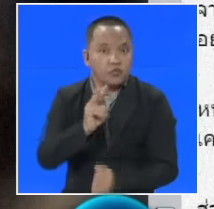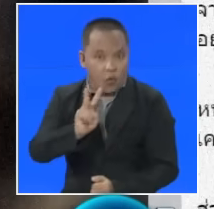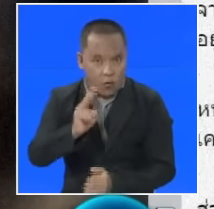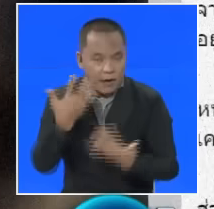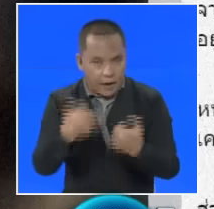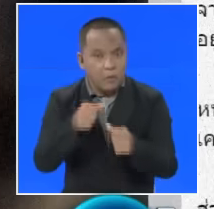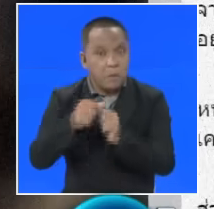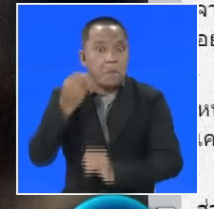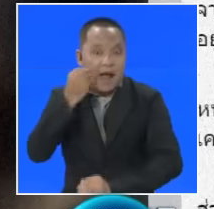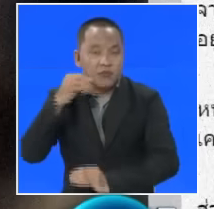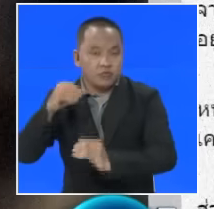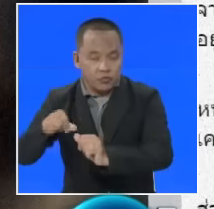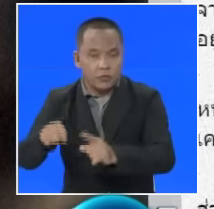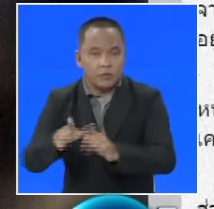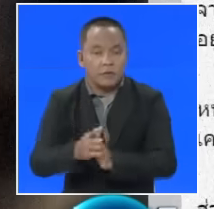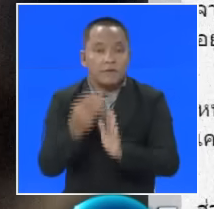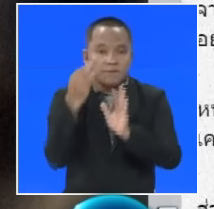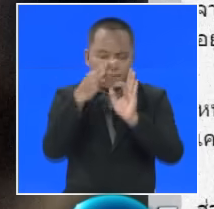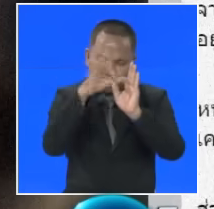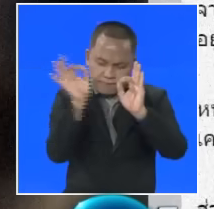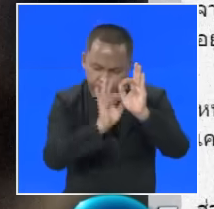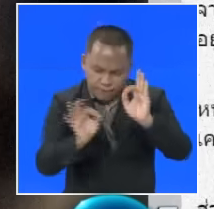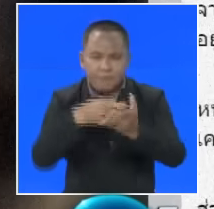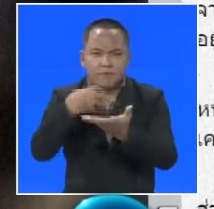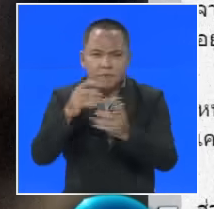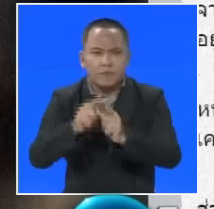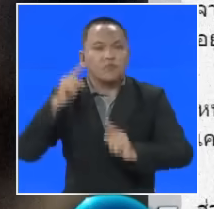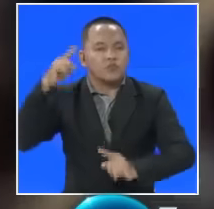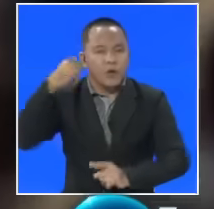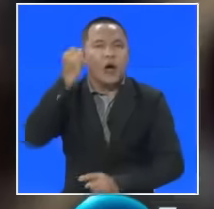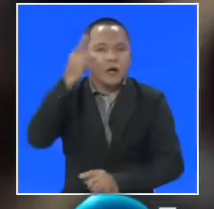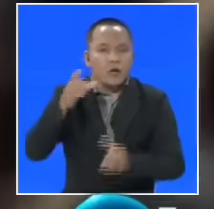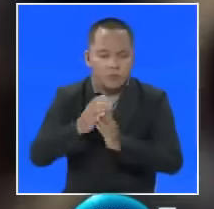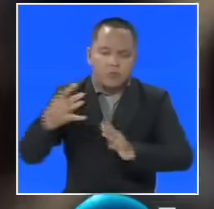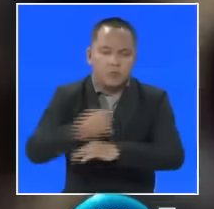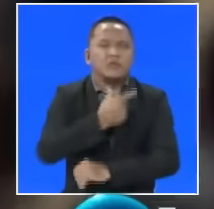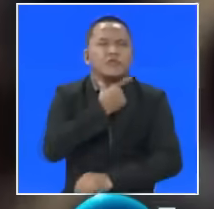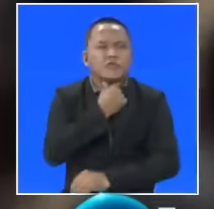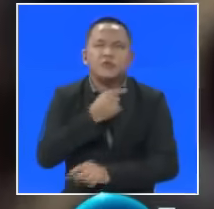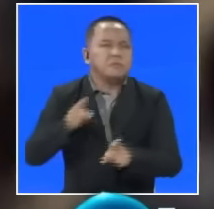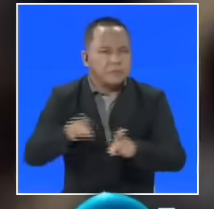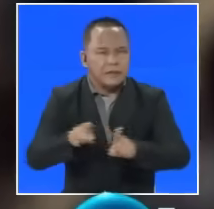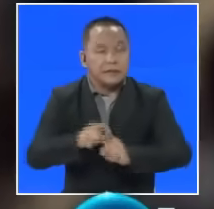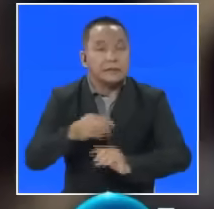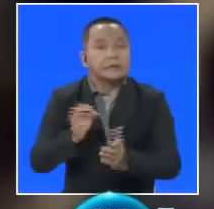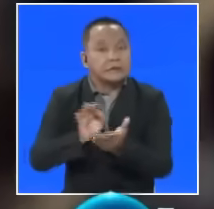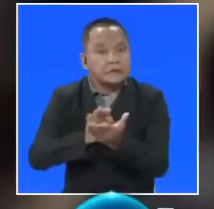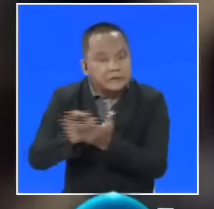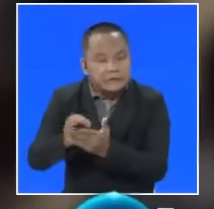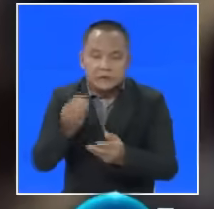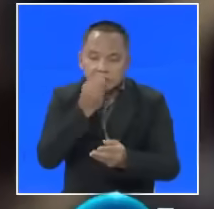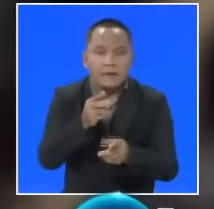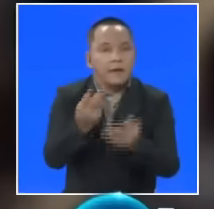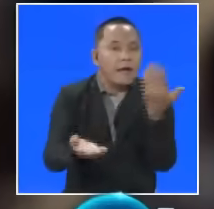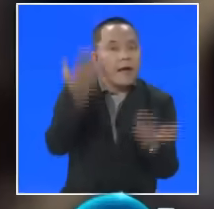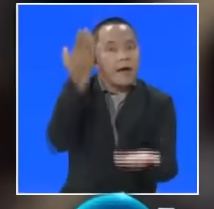คนอยู่ที่บ้านในโพสต์ระบุด้วยนะคะว่าหนูเข้าใจว่านักการเมืองก็หิวได้พี่จะซื้อกินหรือกินกันเอง